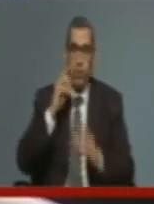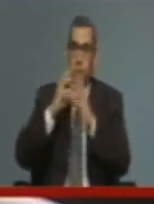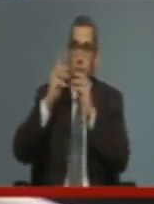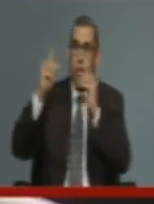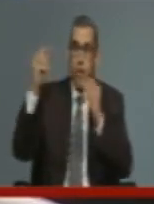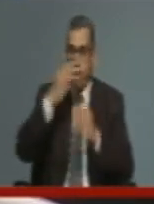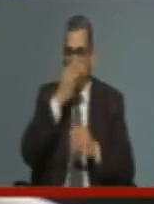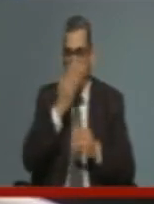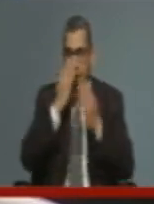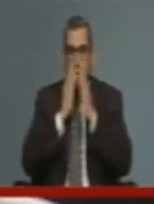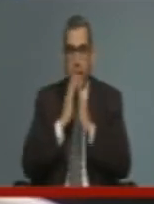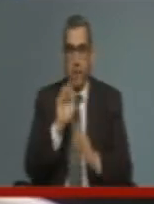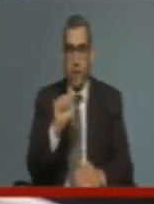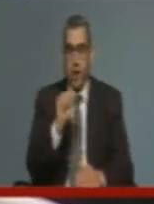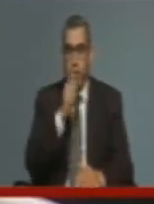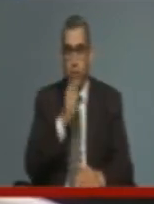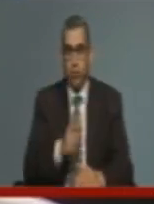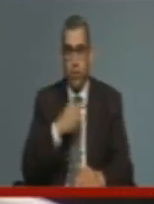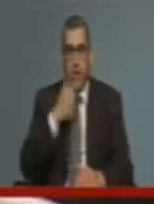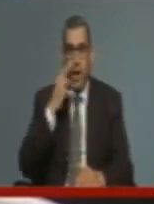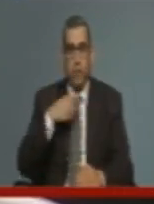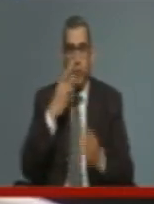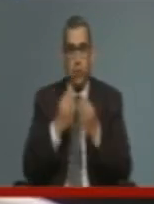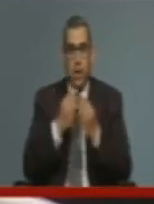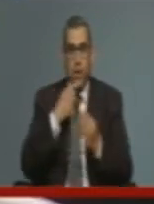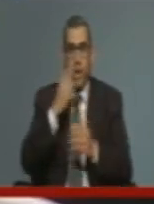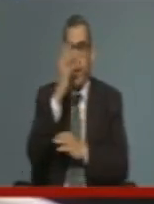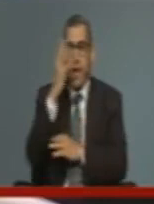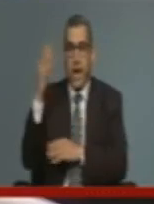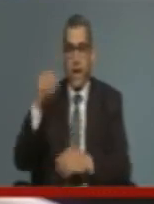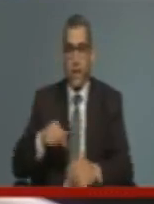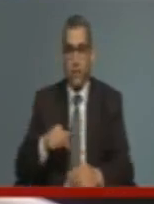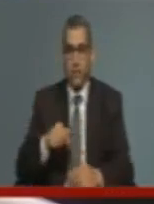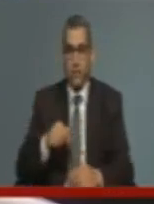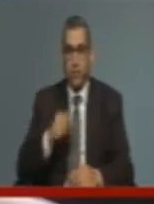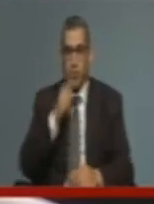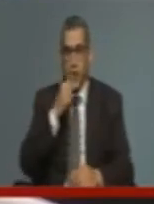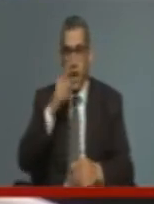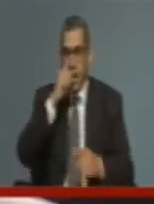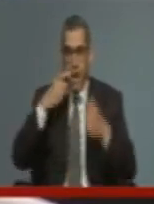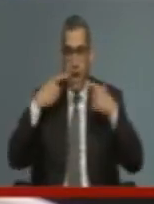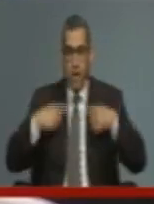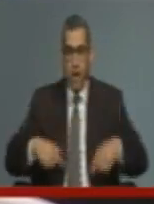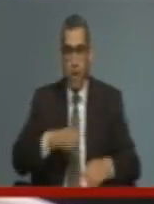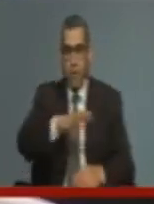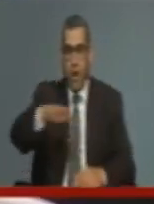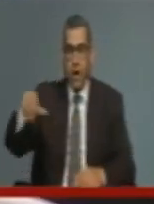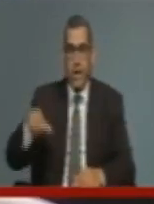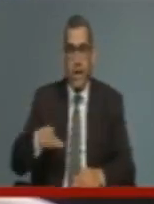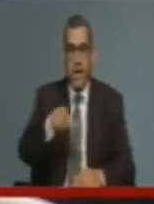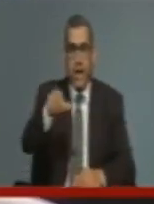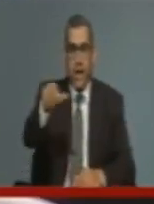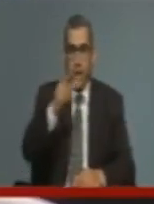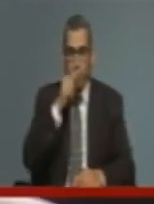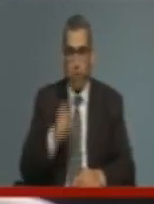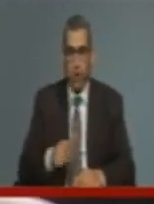منزلك، يا لابسة ثوبك من جريد النخيل، وبني بيتك على شط نهر النيل، يا